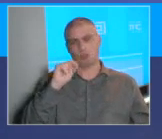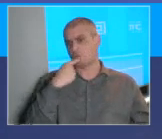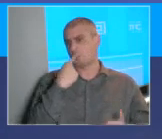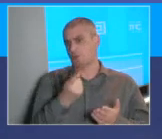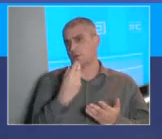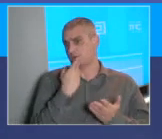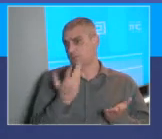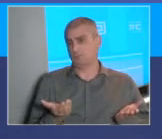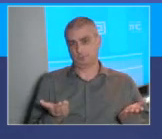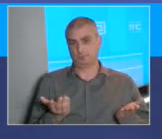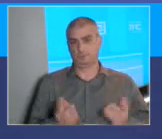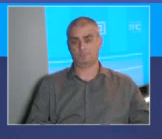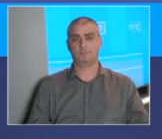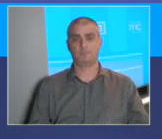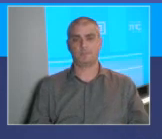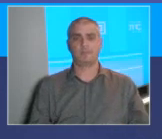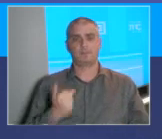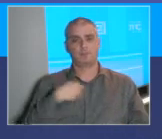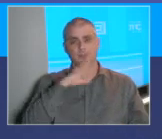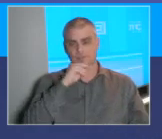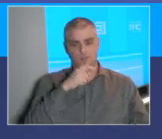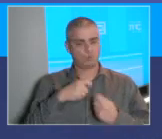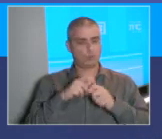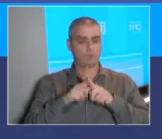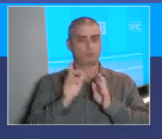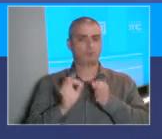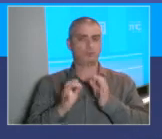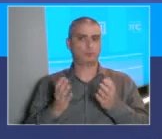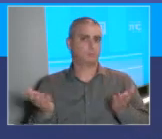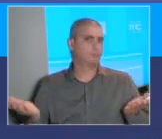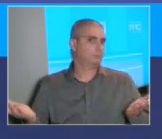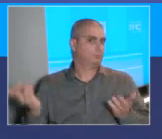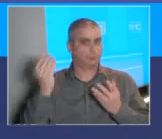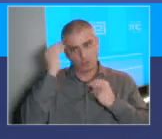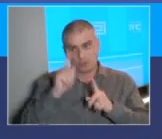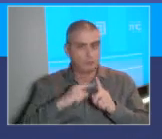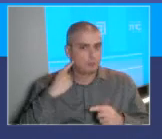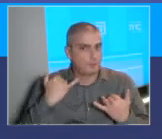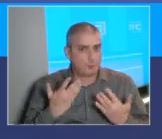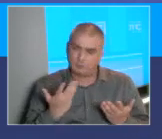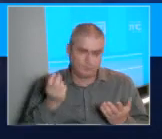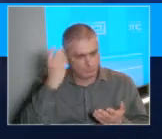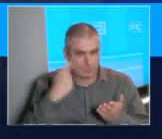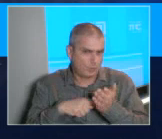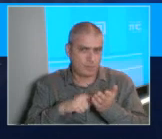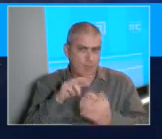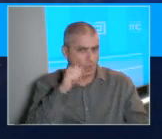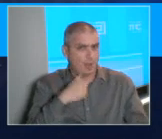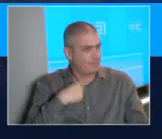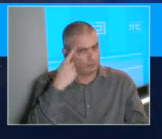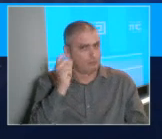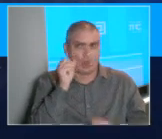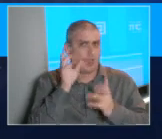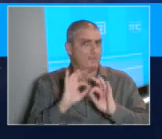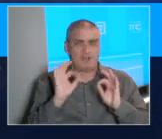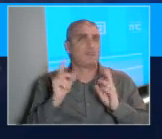את זה ומזכיר את זה. וכאשר אנחנו עוסקים בגוף מעין שיפוטי, הודעה כמו ששמענו עכשיו, סתם לדוגמה שכחול לבן, ואני מתאר את מי שהיא לא הפתיעה